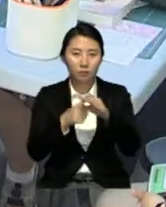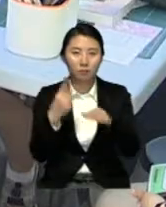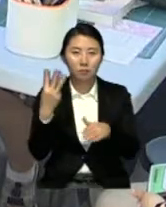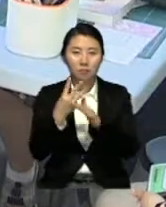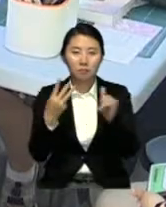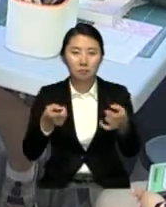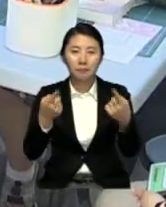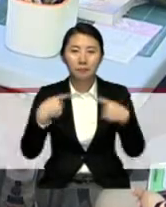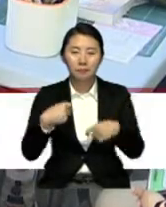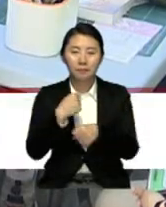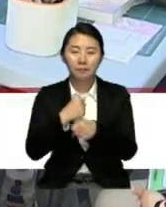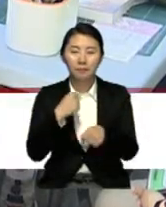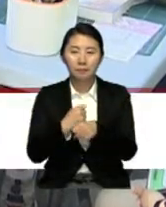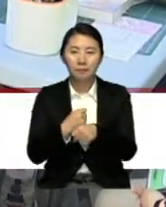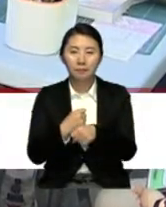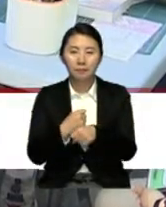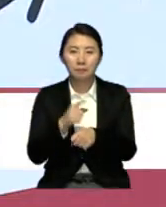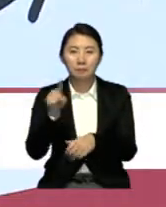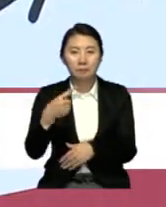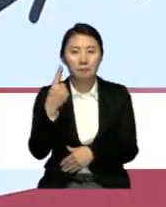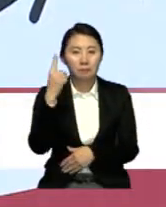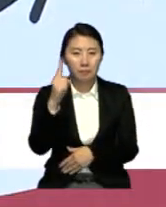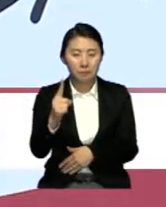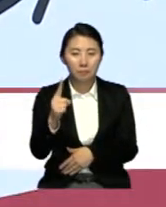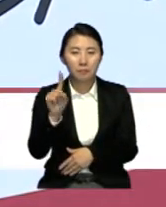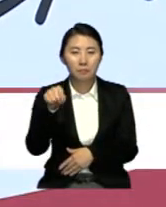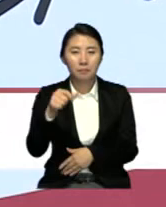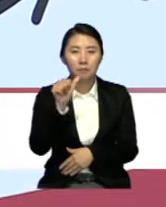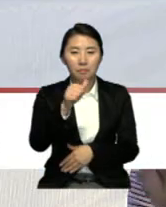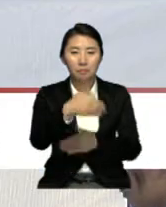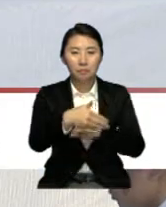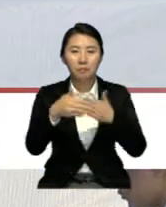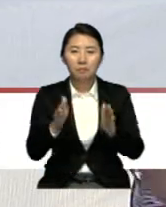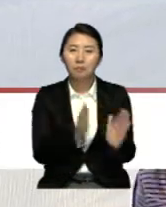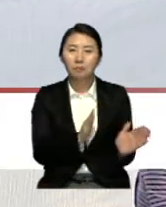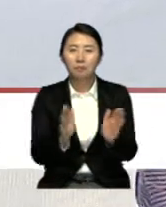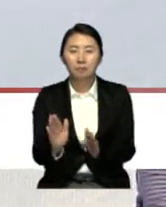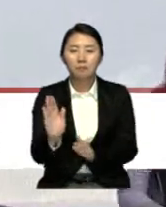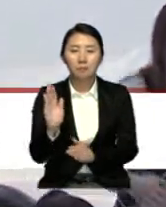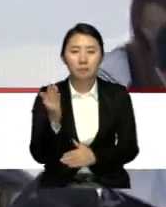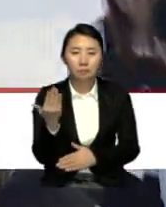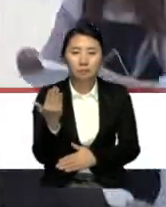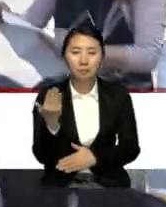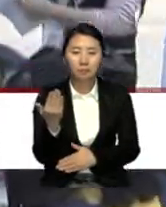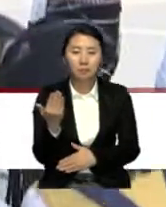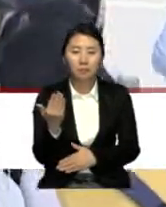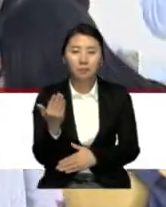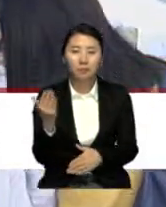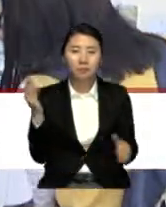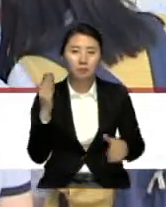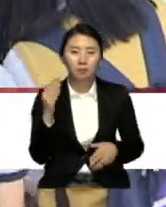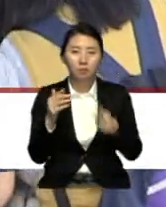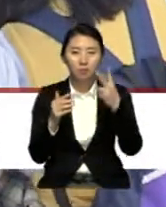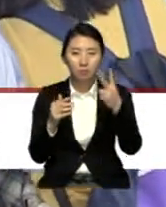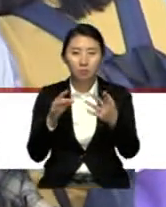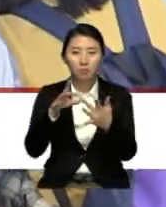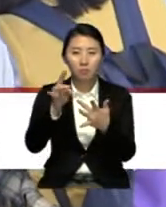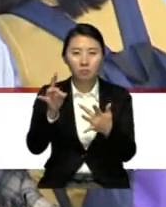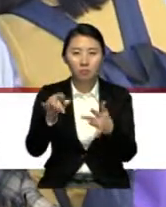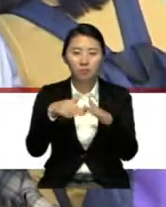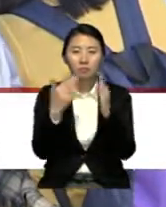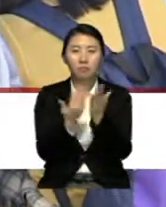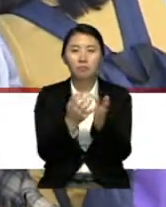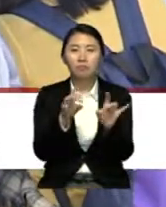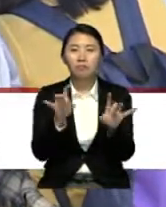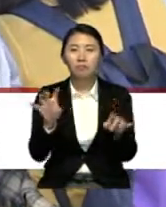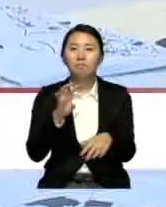행사. 101개 관련 업체들이 105개의 부스를 마련했고, 학생들은 두 가지 선택 항목에 대해선